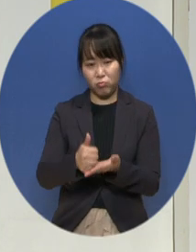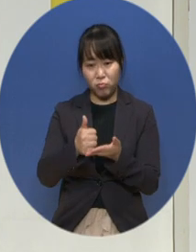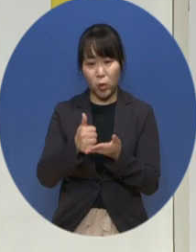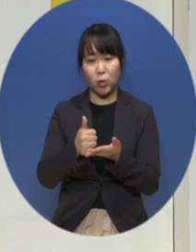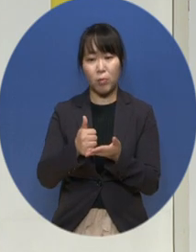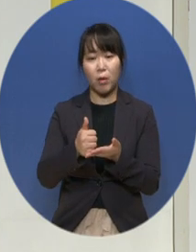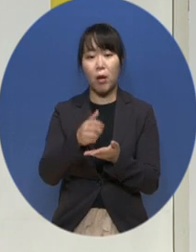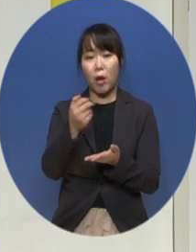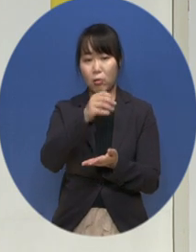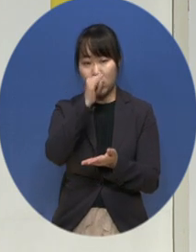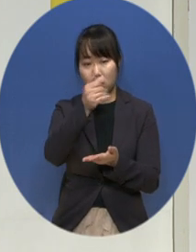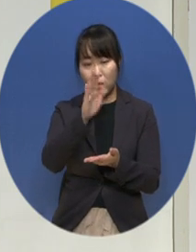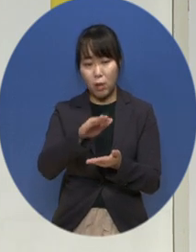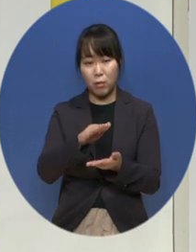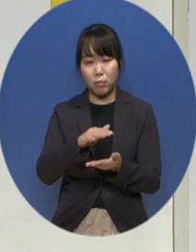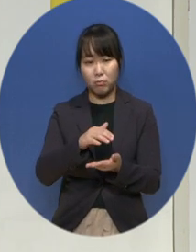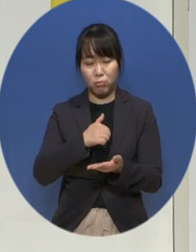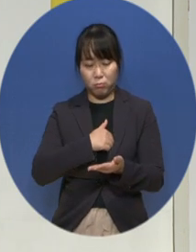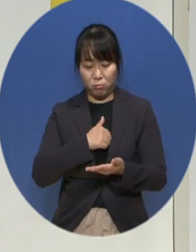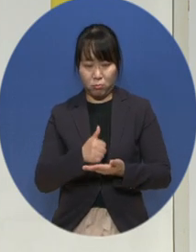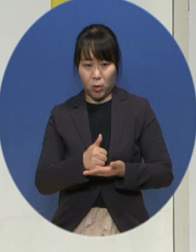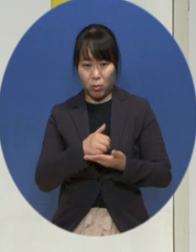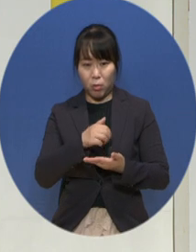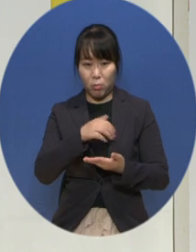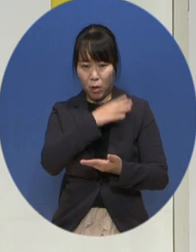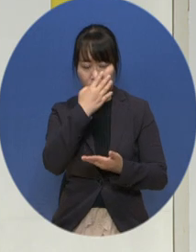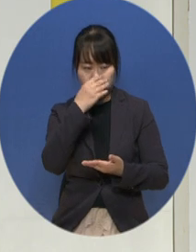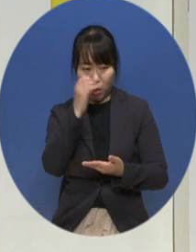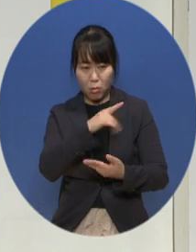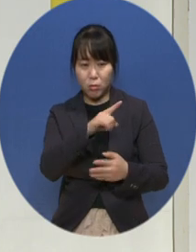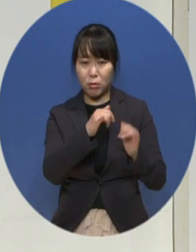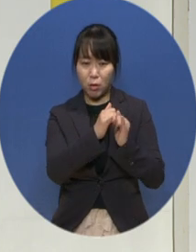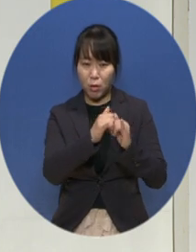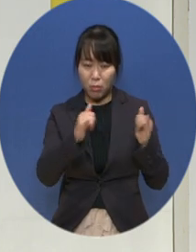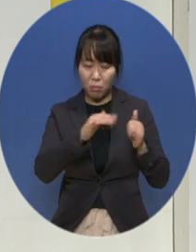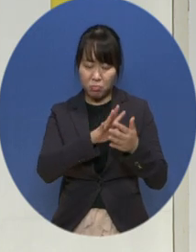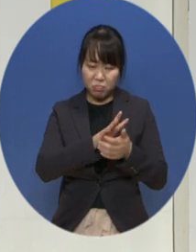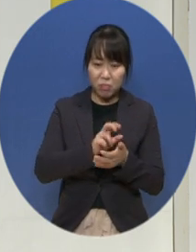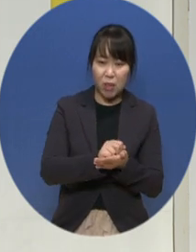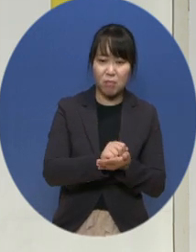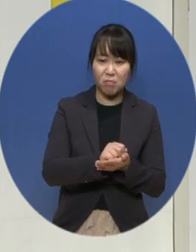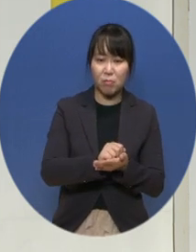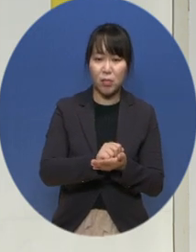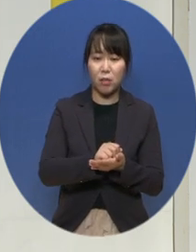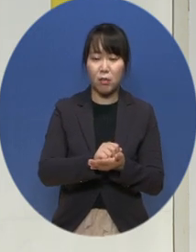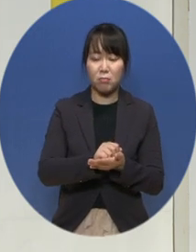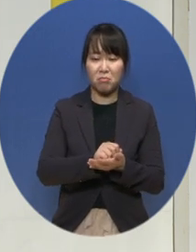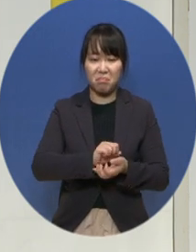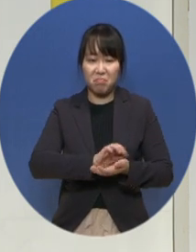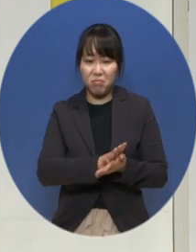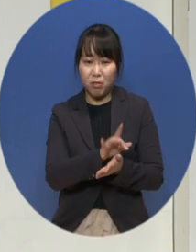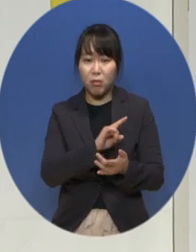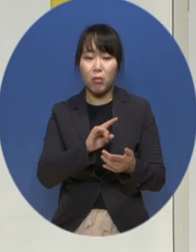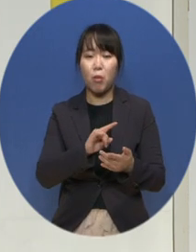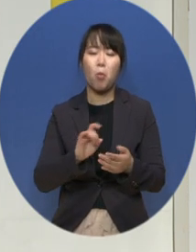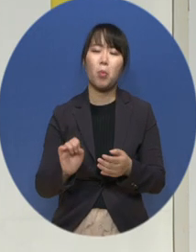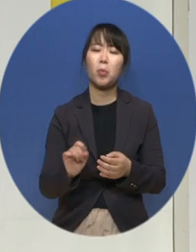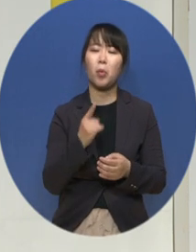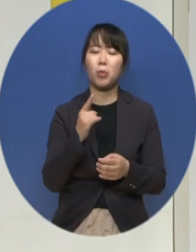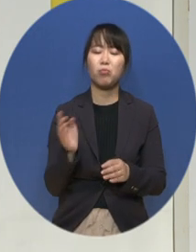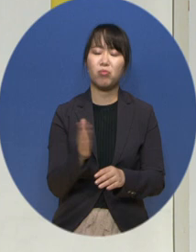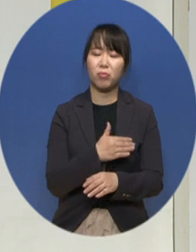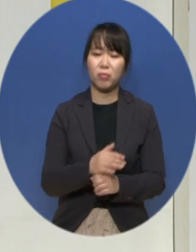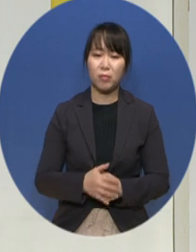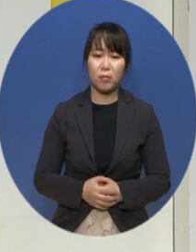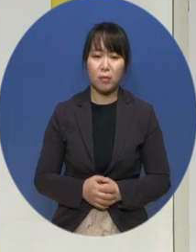있는데 그 촌놈 함을 깡그리 무시하고 상대방을 깔아뭉개는 그런데 수 부터 비롯된 무엇이라고 생각